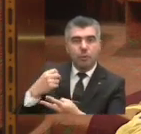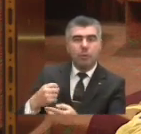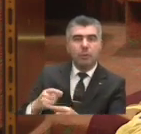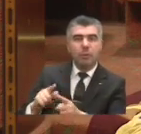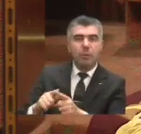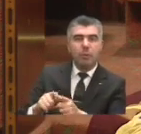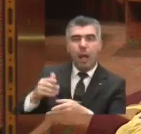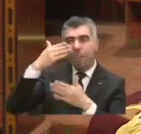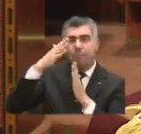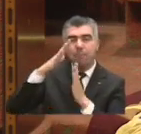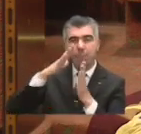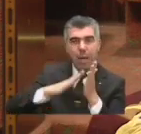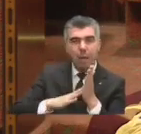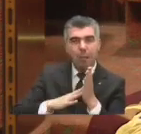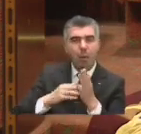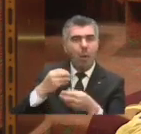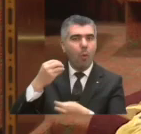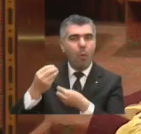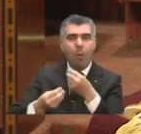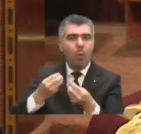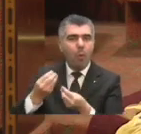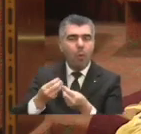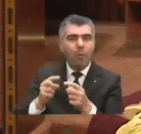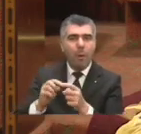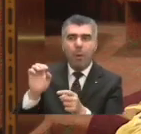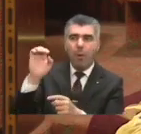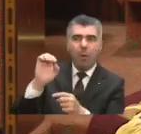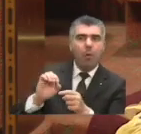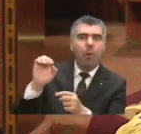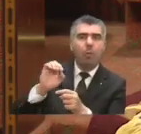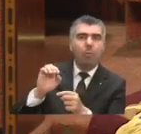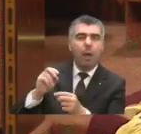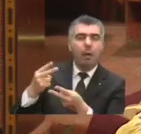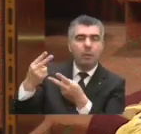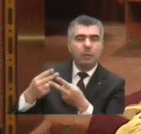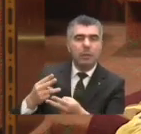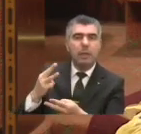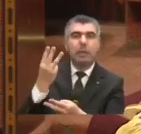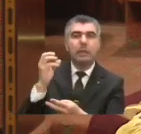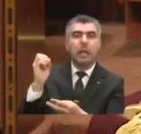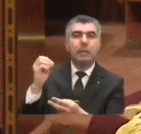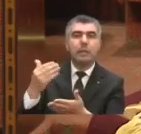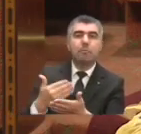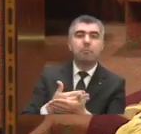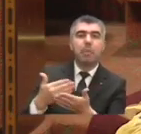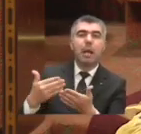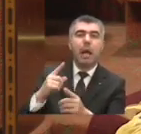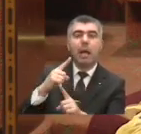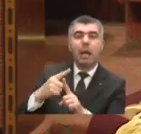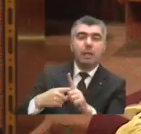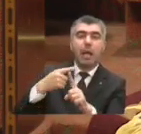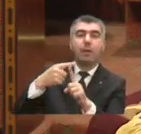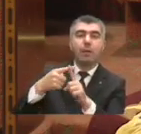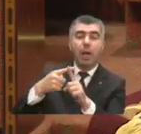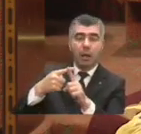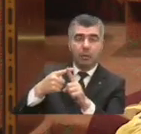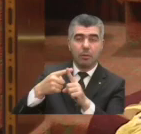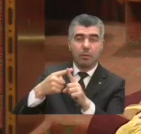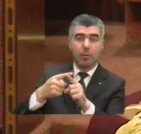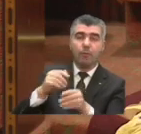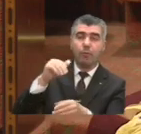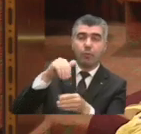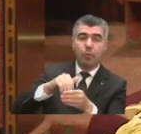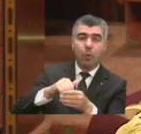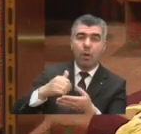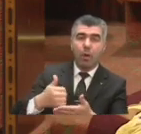داخل المملكة وكذلك مؤسساتين من الخارج اللي غادي يمولوا 30 مليار إضافية. اليوم كاين تقدم كبير،